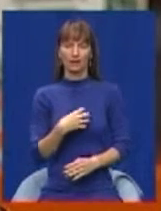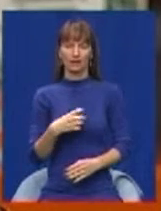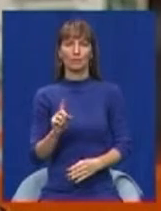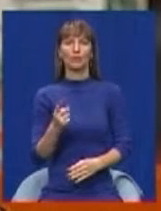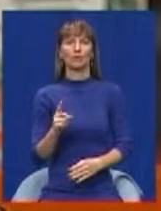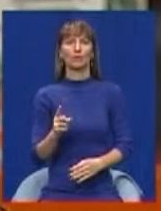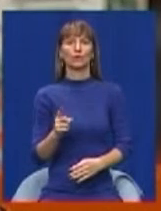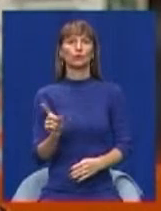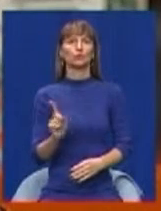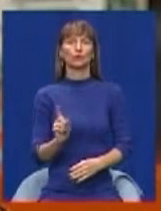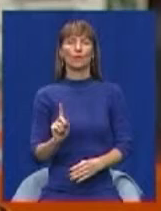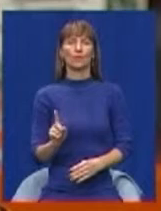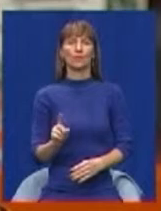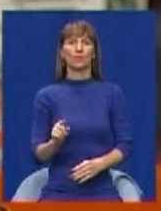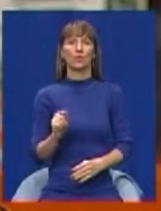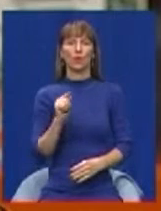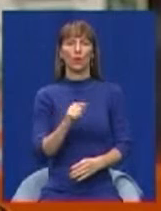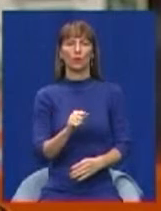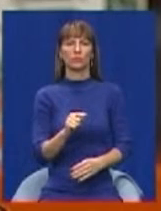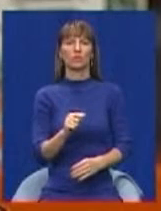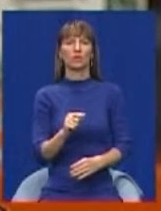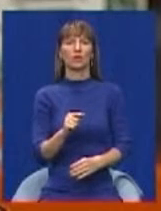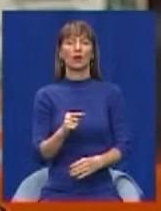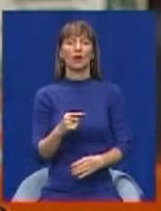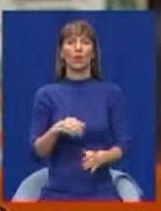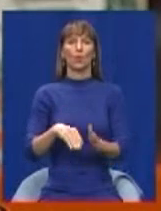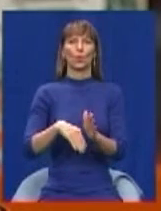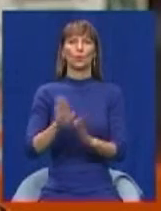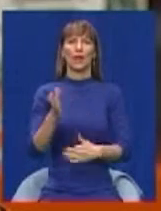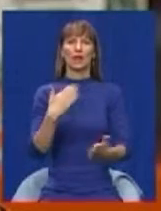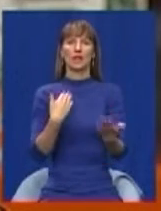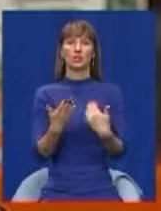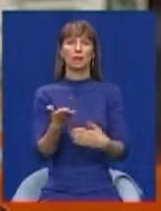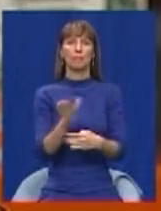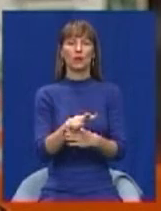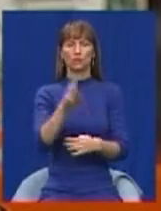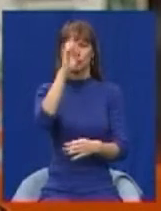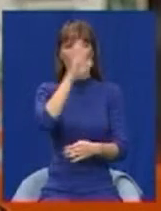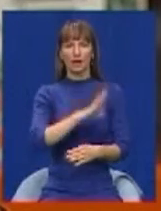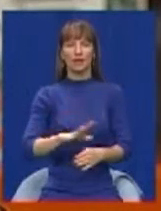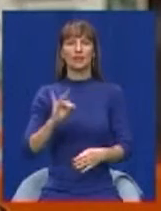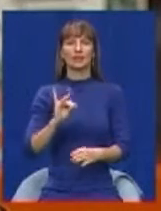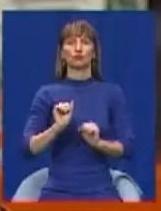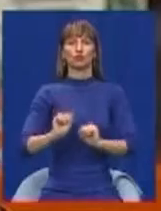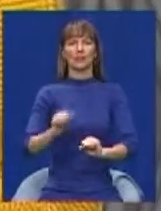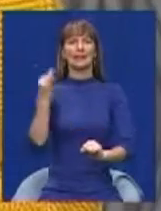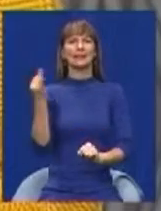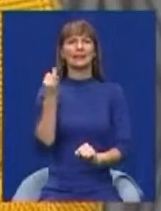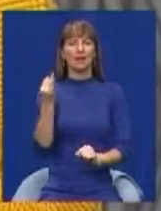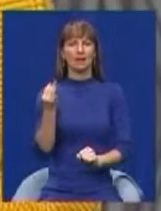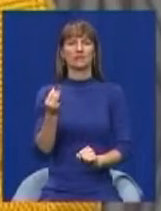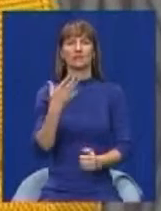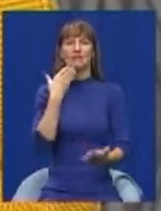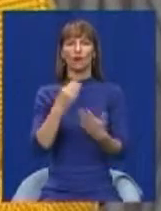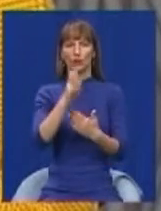для країни, тому що він налагоджує контакти з іншими країнами, розповідає інтереси своєї країни іншим країнам. Це цілком